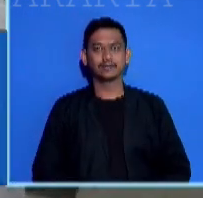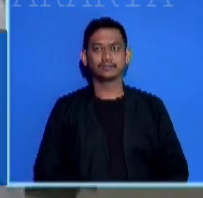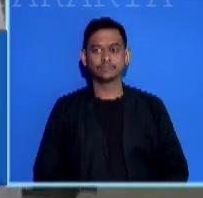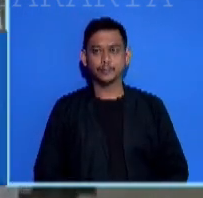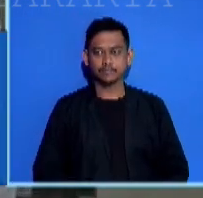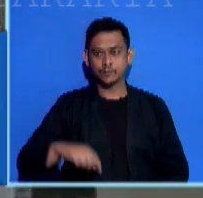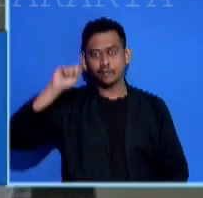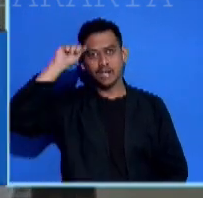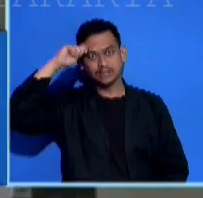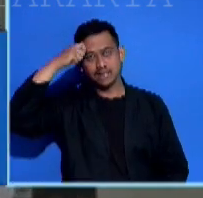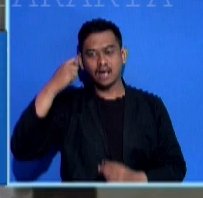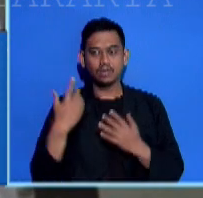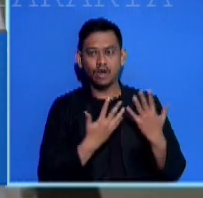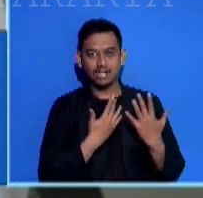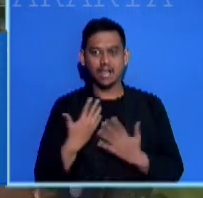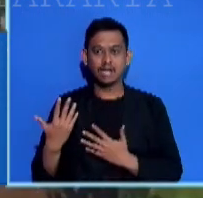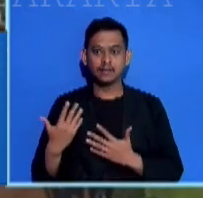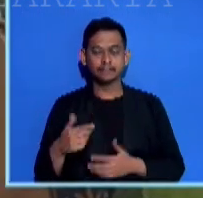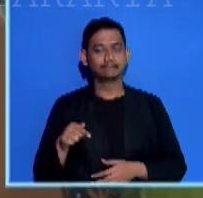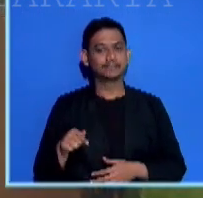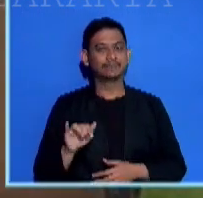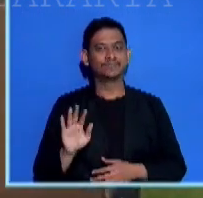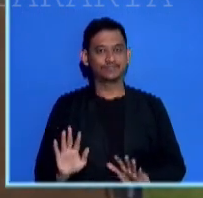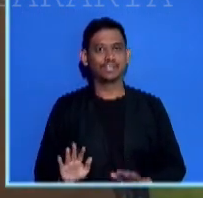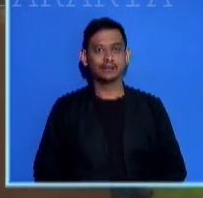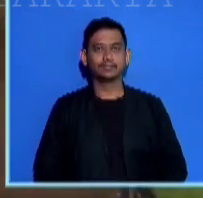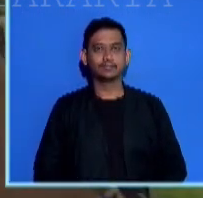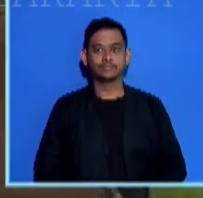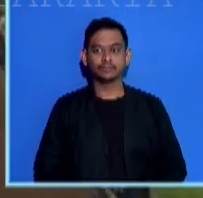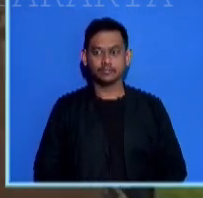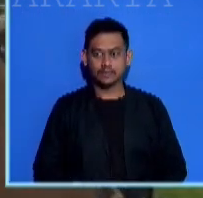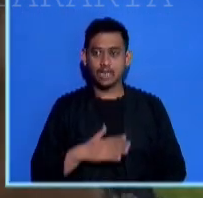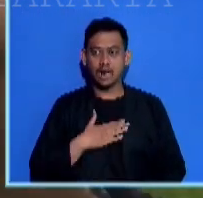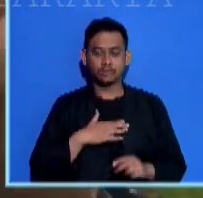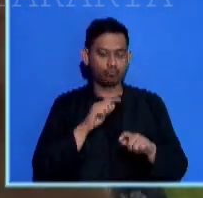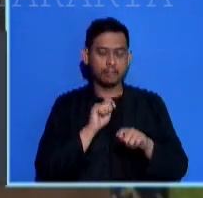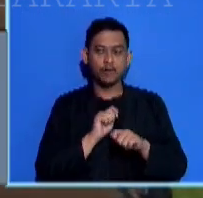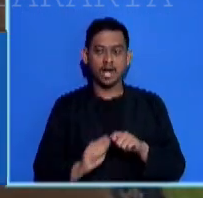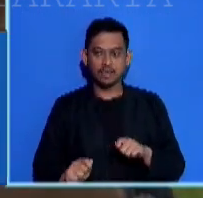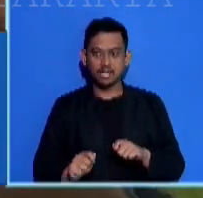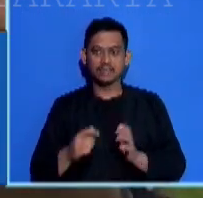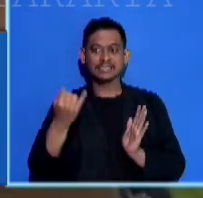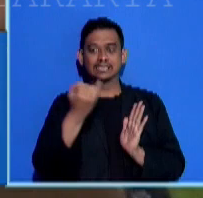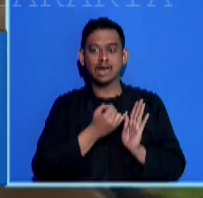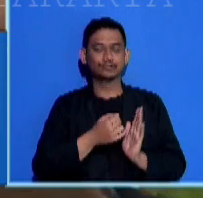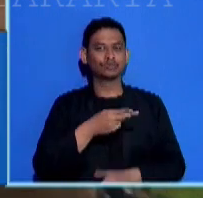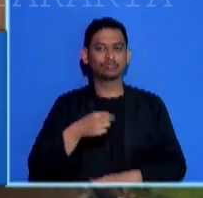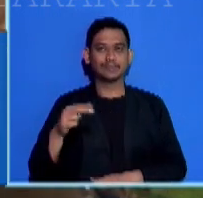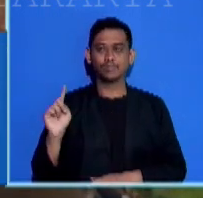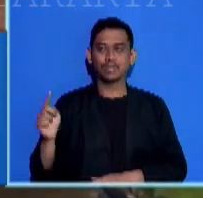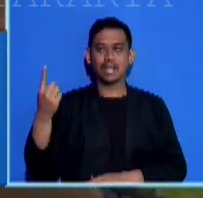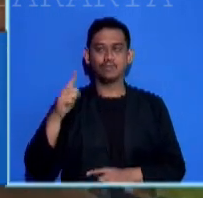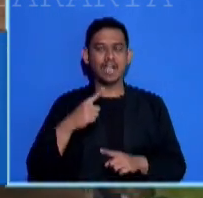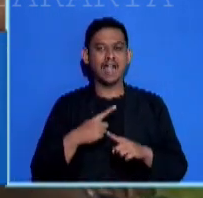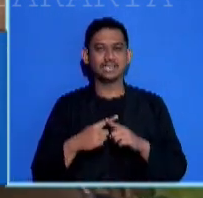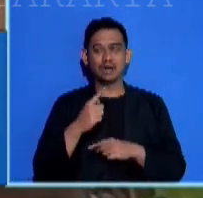Hudoyo dan ziarah seniman budaya itu. Ketika saya membuat ziarah seniman Indonesia pertama kali tahun 97